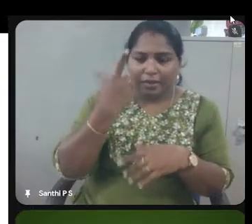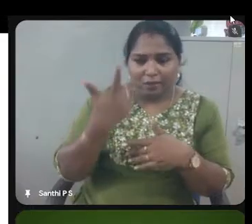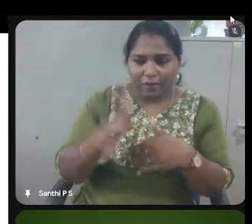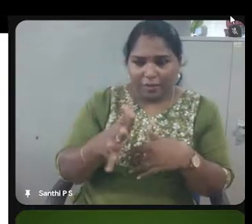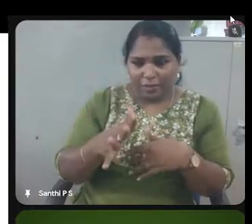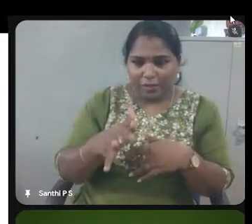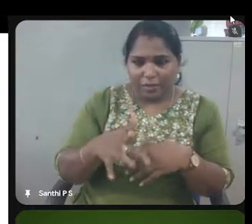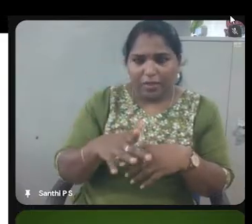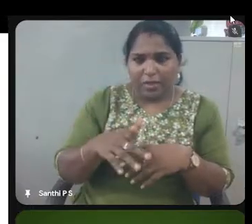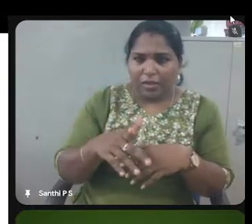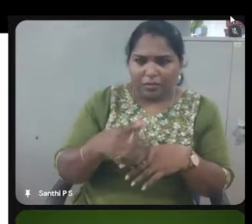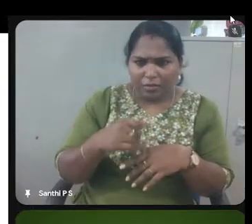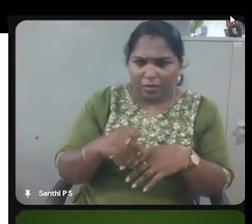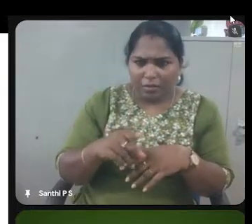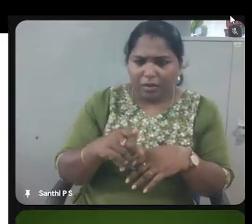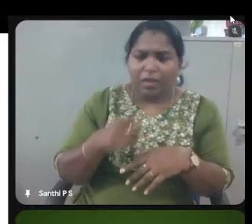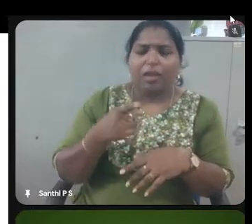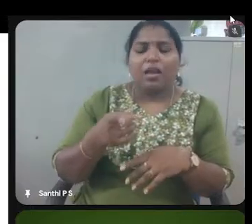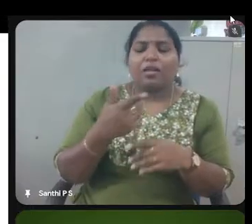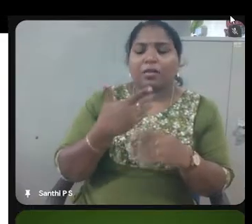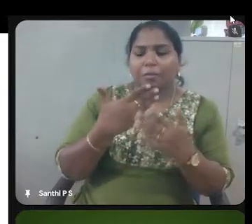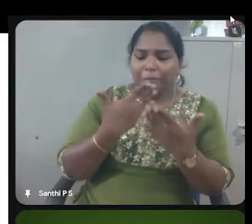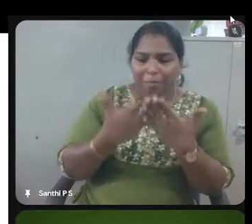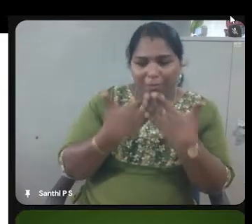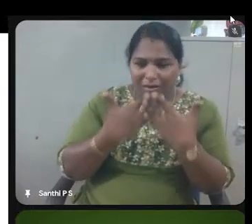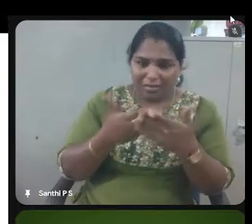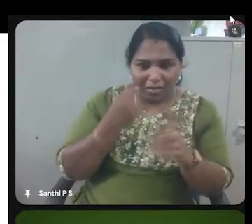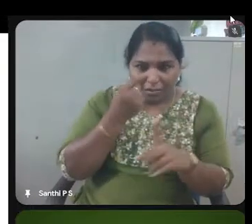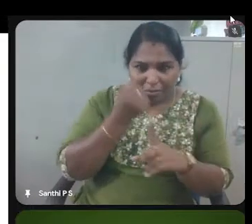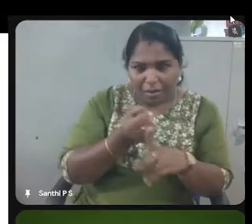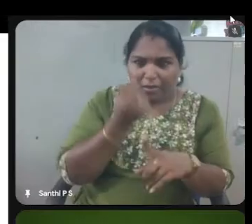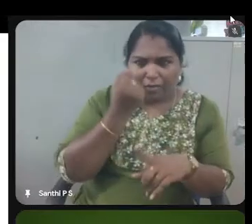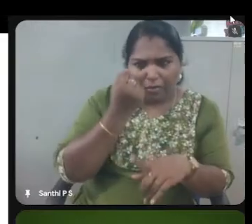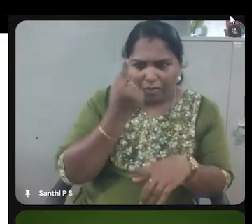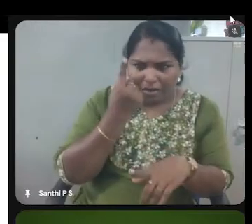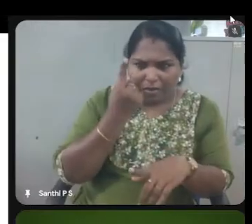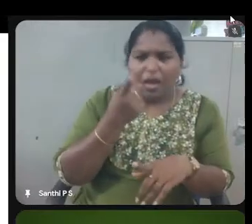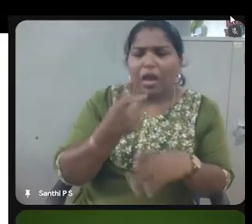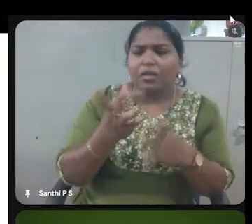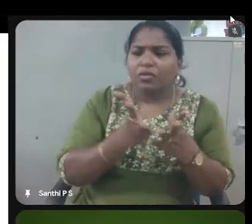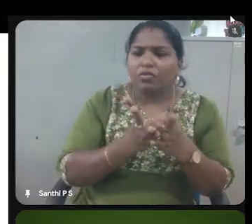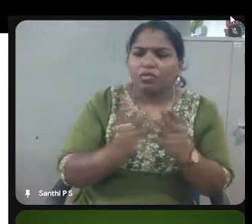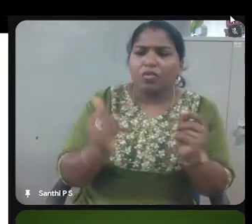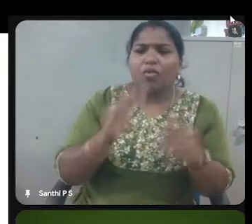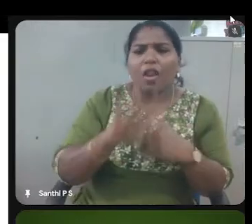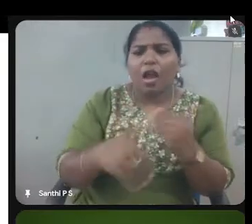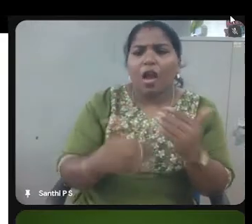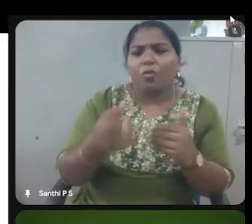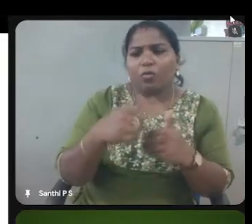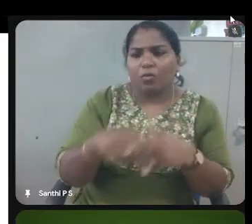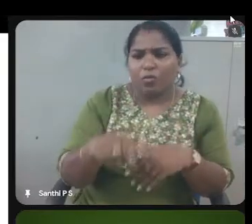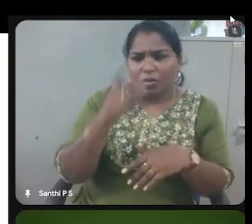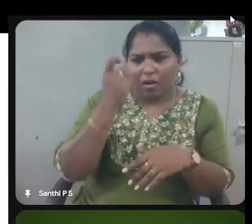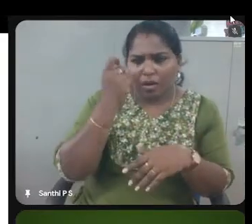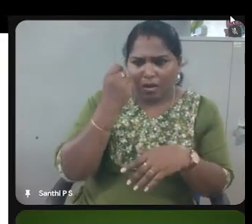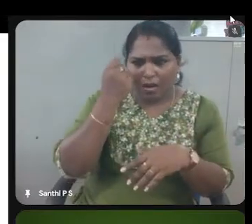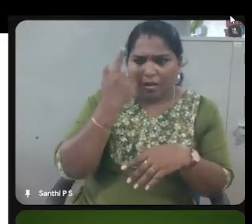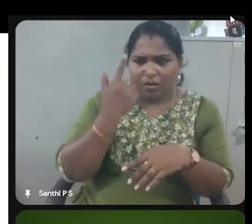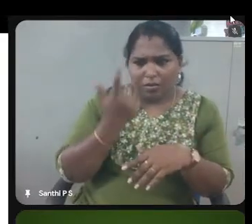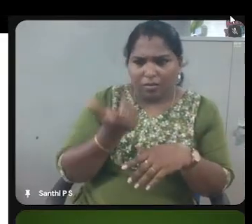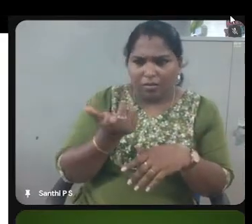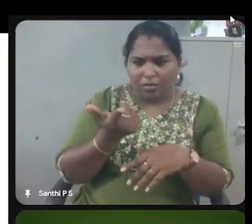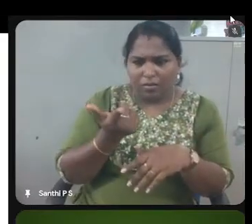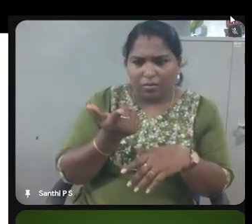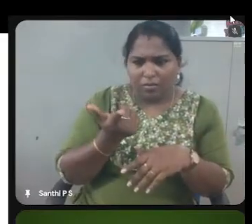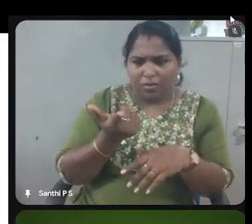കാര്യങ്ങളിലെയും ബാധിക്കുന്നു അല്ലെ, പഠനം അഫക്റ്റഡ് ആകുന്നു. അപ്പൊ അമ്മ നിങ്ങൾക്ക് എങ്ങനെ അത് കൺട്രോൾ ചെയ്യാം എന്നുള്ളത് നിങ്ങൾ തീരുമാനിച്ചിട്ട് അത് ചെയ്യുക.